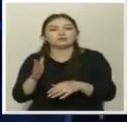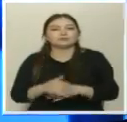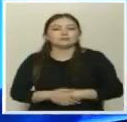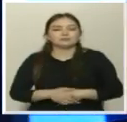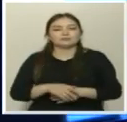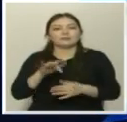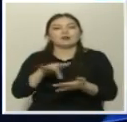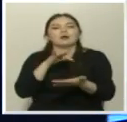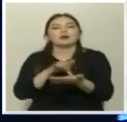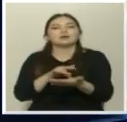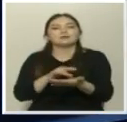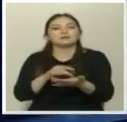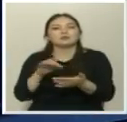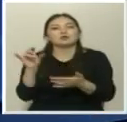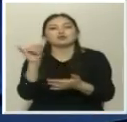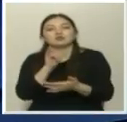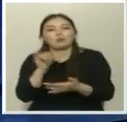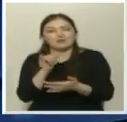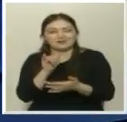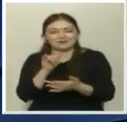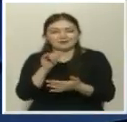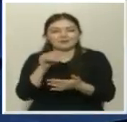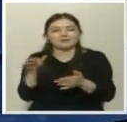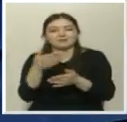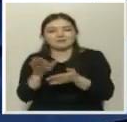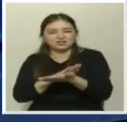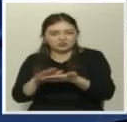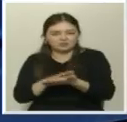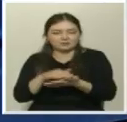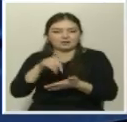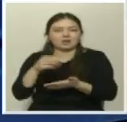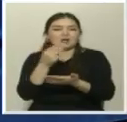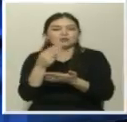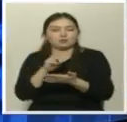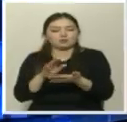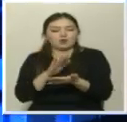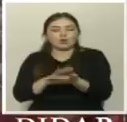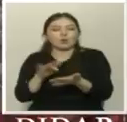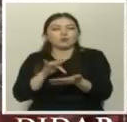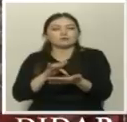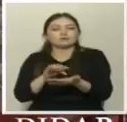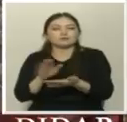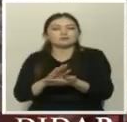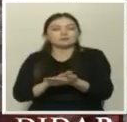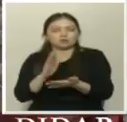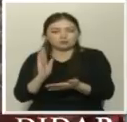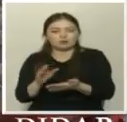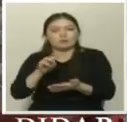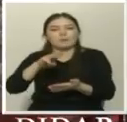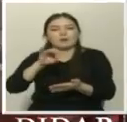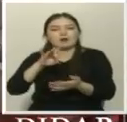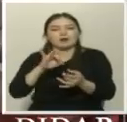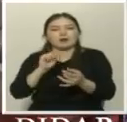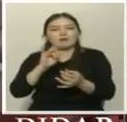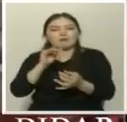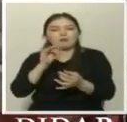Қалада сенбілік маусымы басталды. 18 наурызда Ақтауда санитарлық тазалау және абаттандыру бойынша марафон өткізілу жоспарланып отыр.